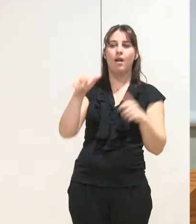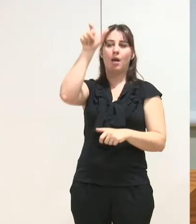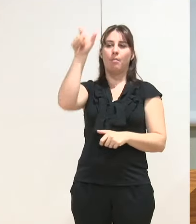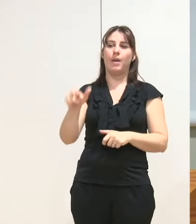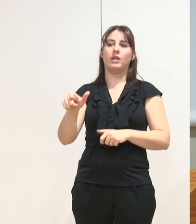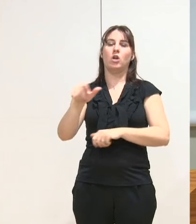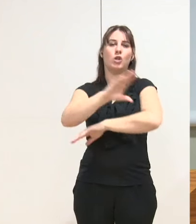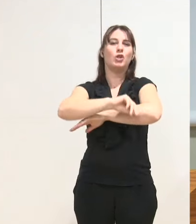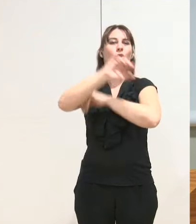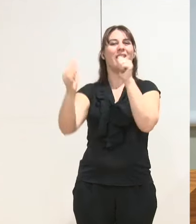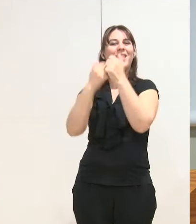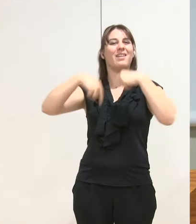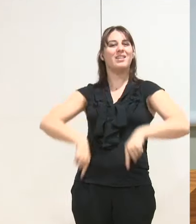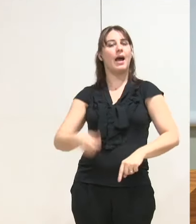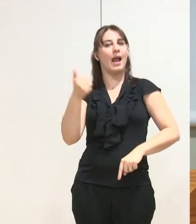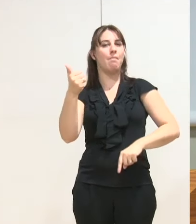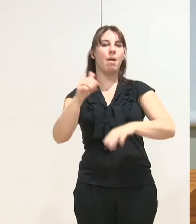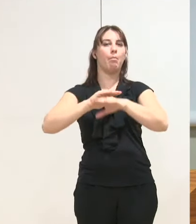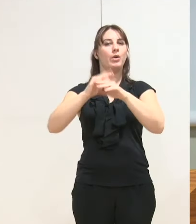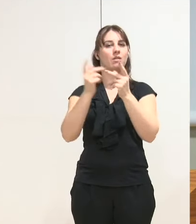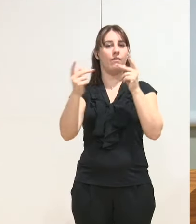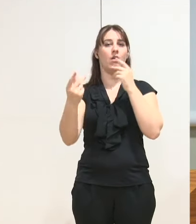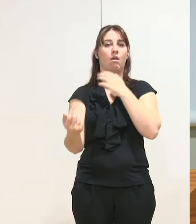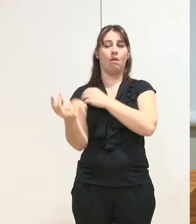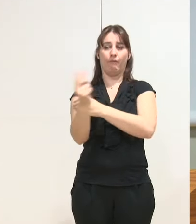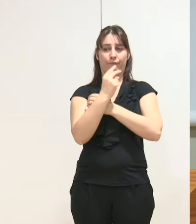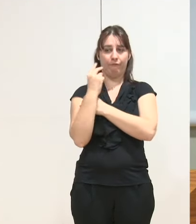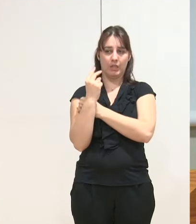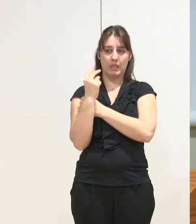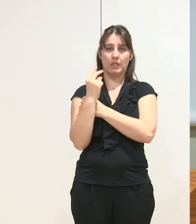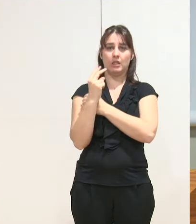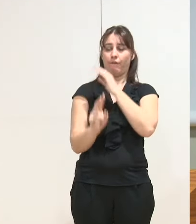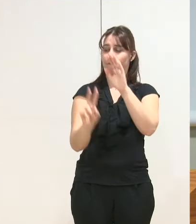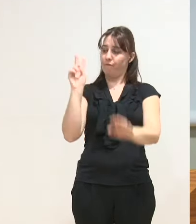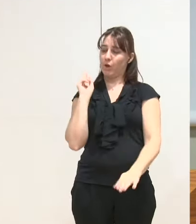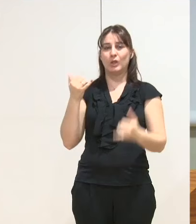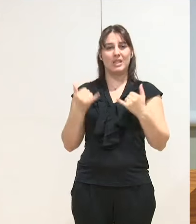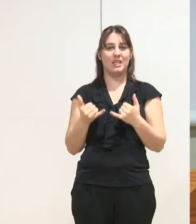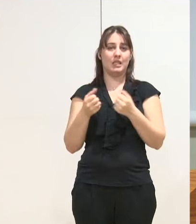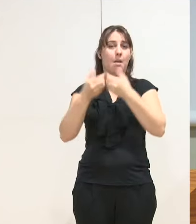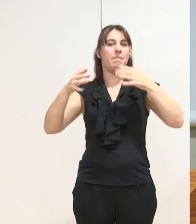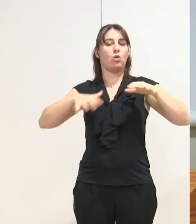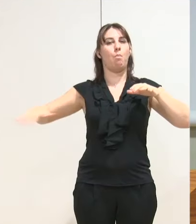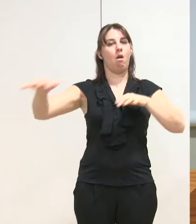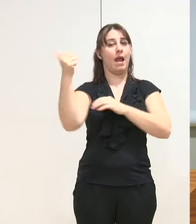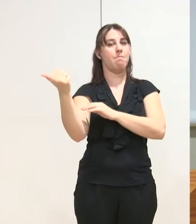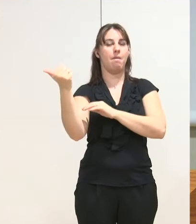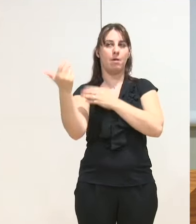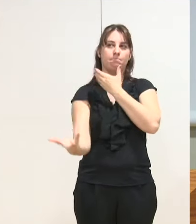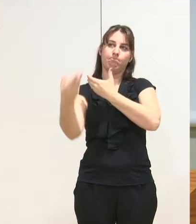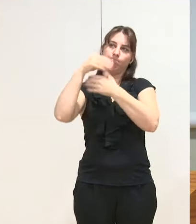en en charge de la politique de la ville donc est venue sur le territoire métropolitain vendredi dernier et que ça é l'occasion